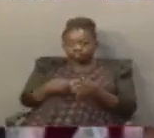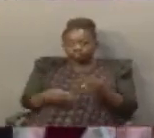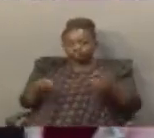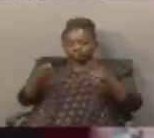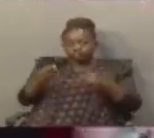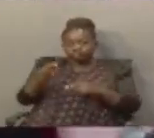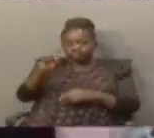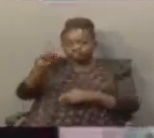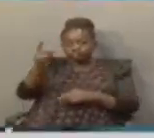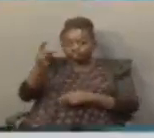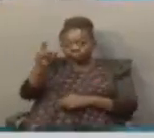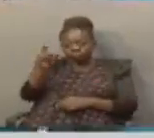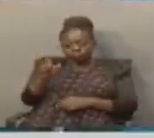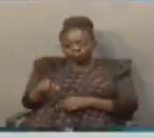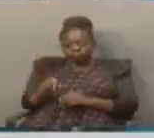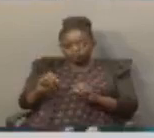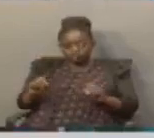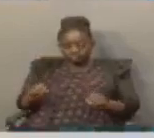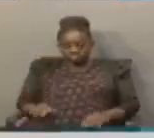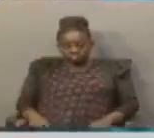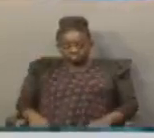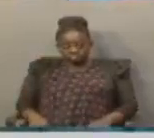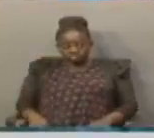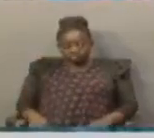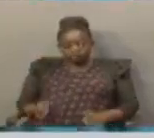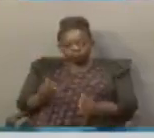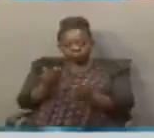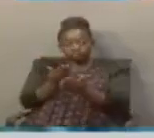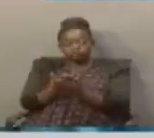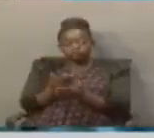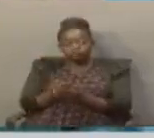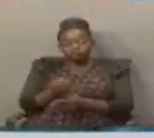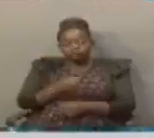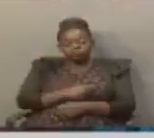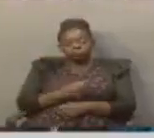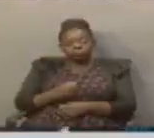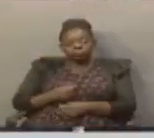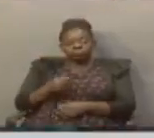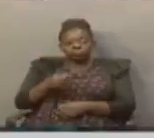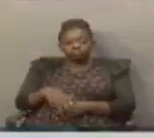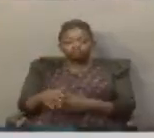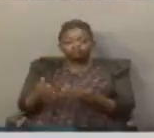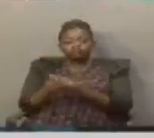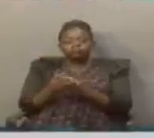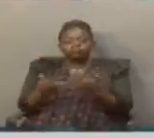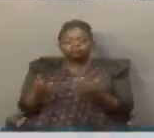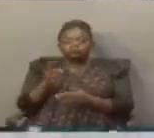ebimutuuseeko si yasoose. Nsaba maama wange wonna w'oli.